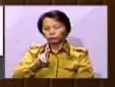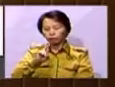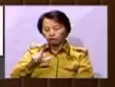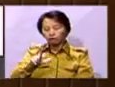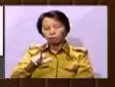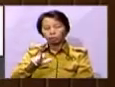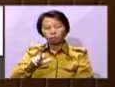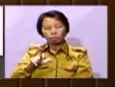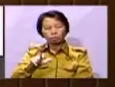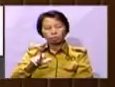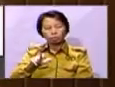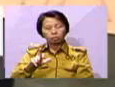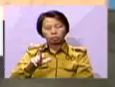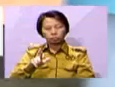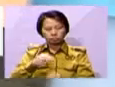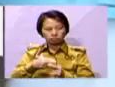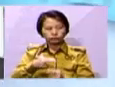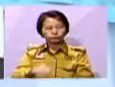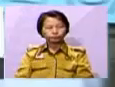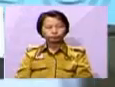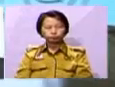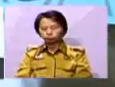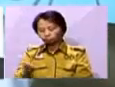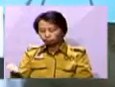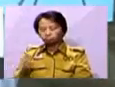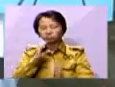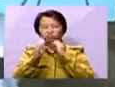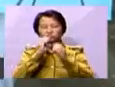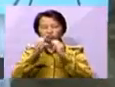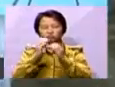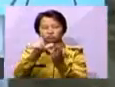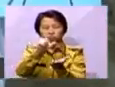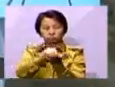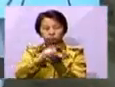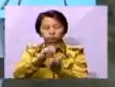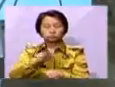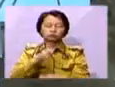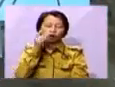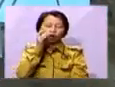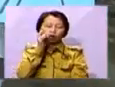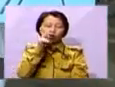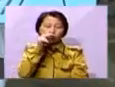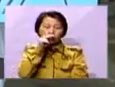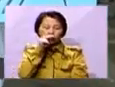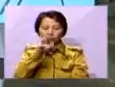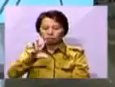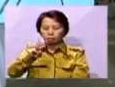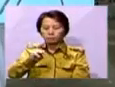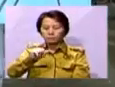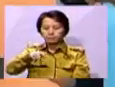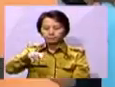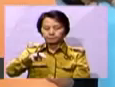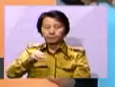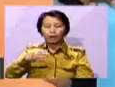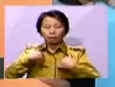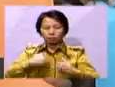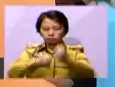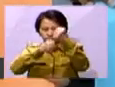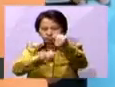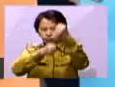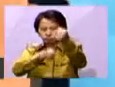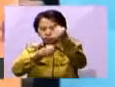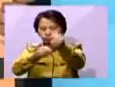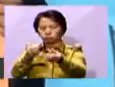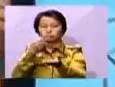Saiful Islam bin Muhammad Elias. Mereka bercakap pada sidang media di Al-Ustar. MAPIM juga akan mengadakan perhimpunan aman